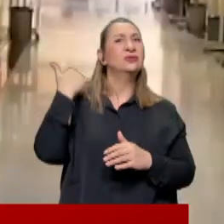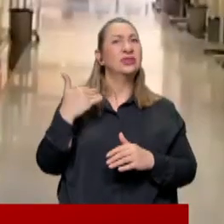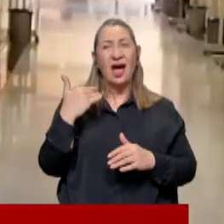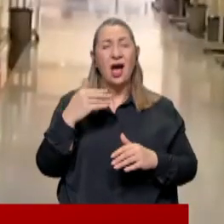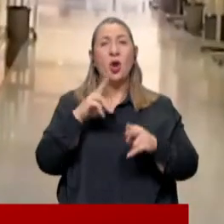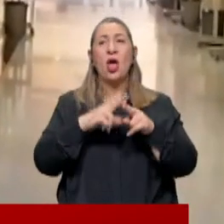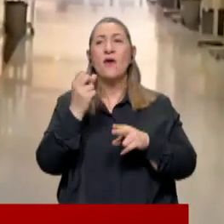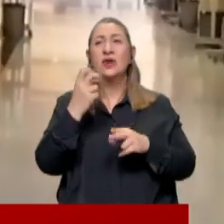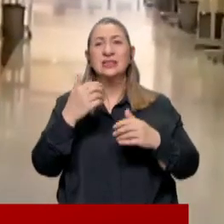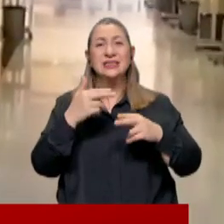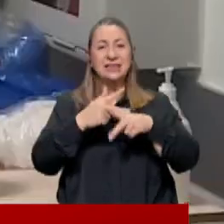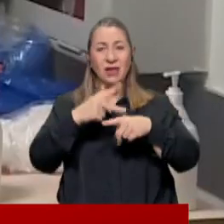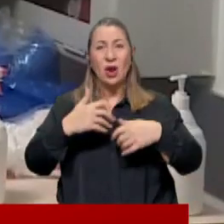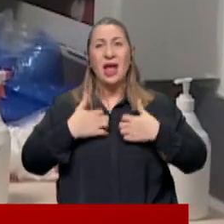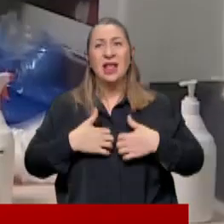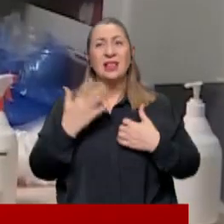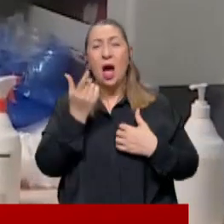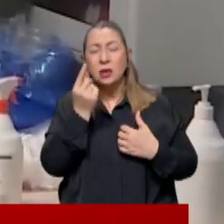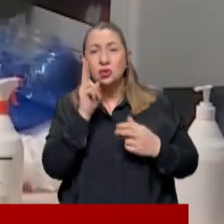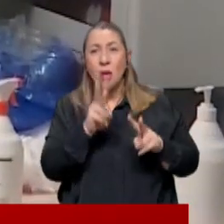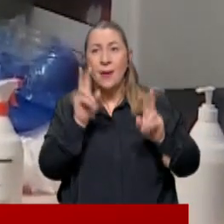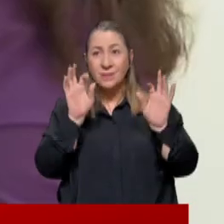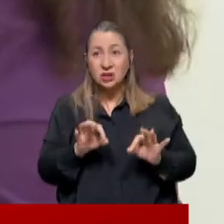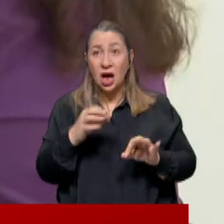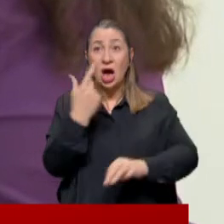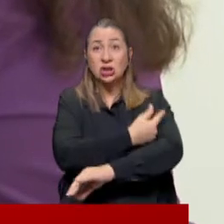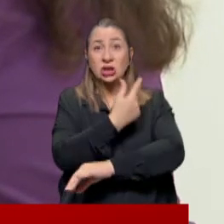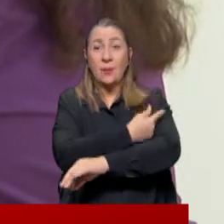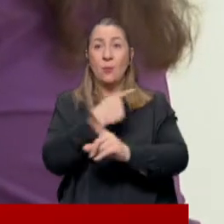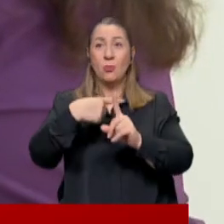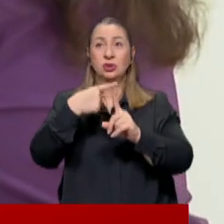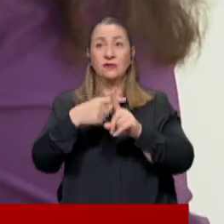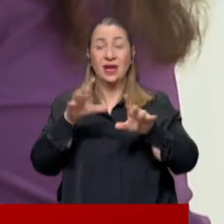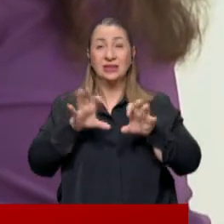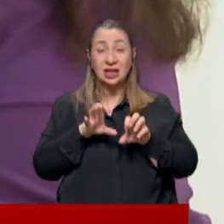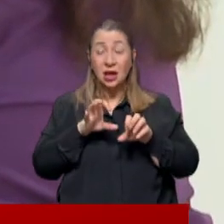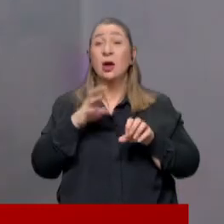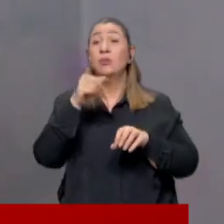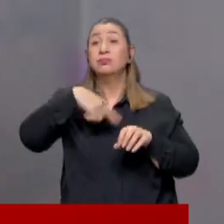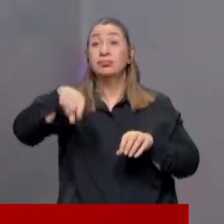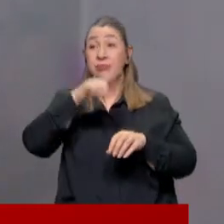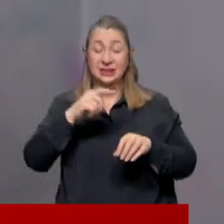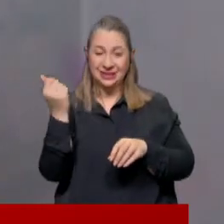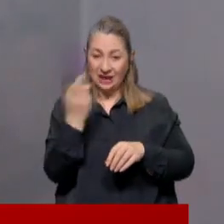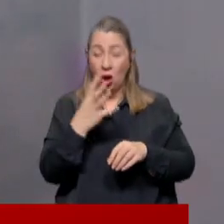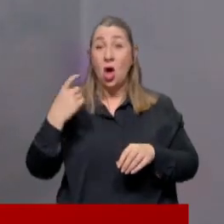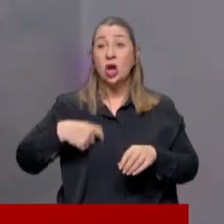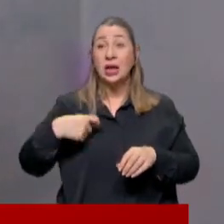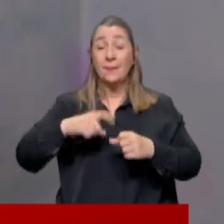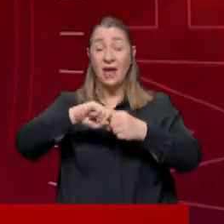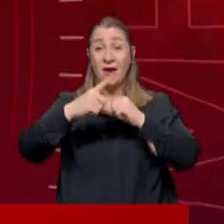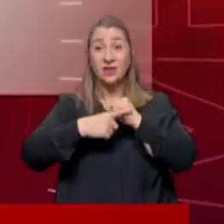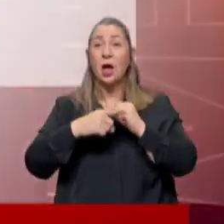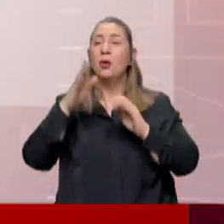koronavirüs hastalarında zatüre daha az görülmeye başladı. Aşılamanın olumlu etkisi vaka sayılarını da özellikle son bir